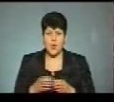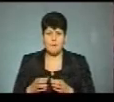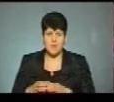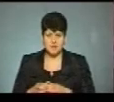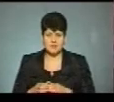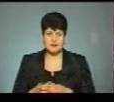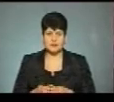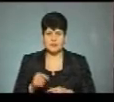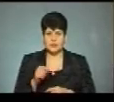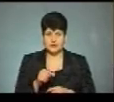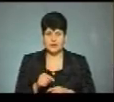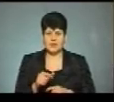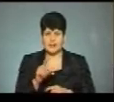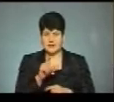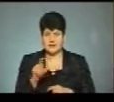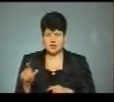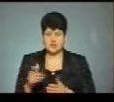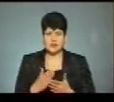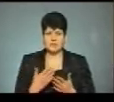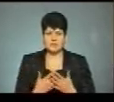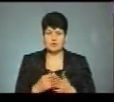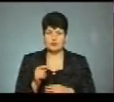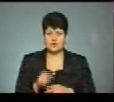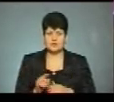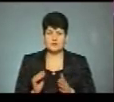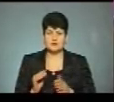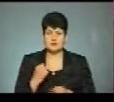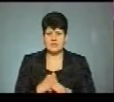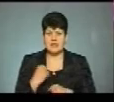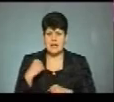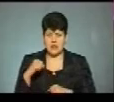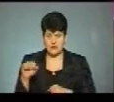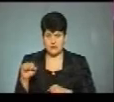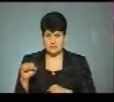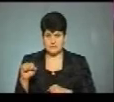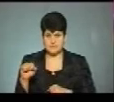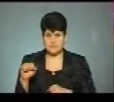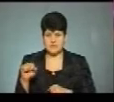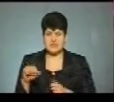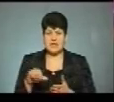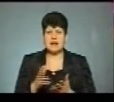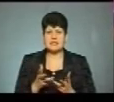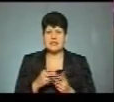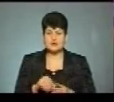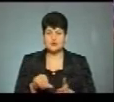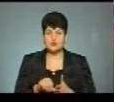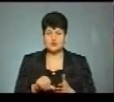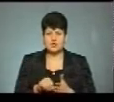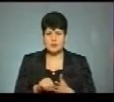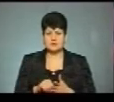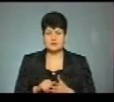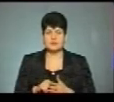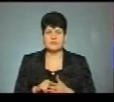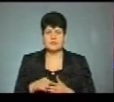саме оця табличка є свідченням того, що ми встановили рекорд за кількістю учасників подібного роду змагання.